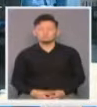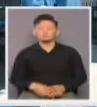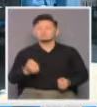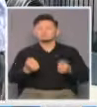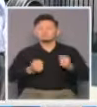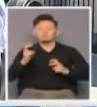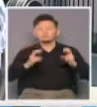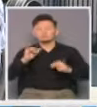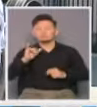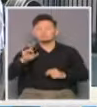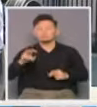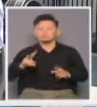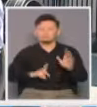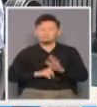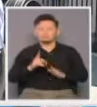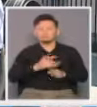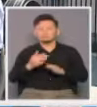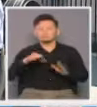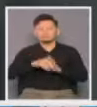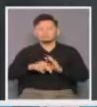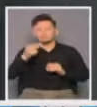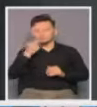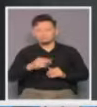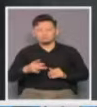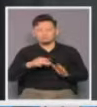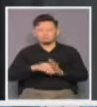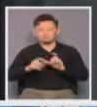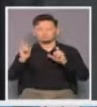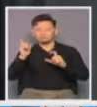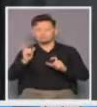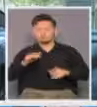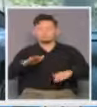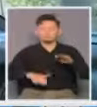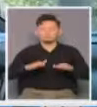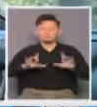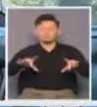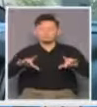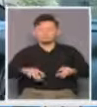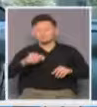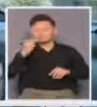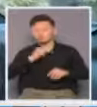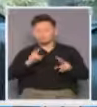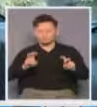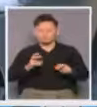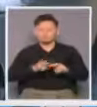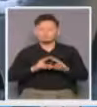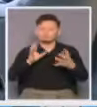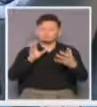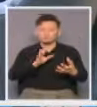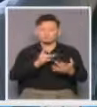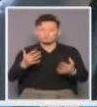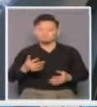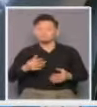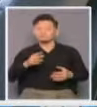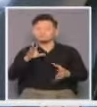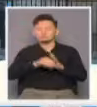Автомобильный завод «Урал» занимает лидирующую позицию на рынке грузовых полноприводных универсальных автомобилей. В нефтегазодобывающем и